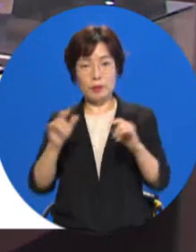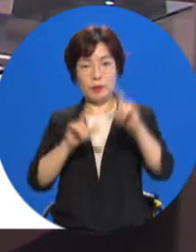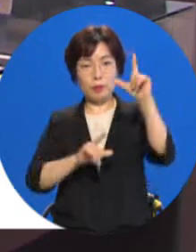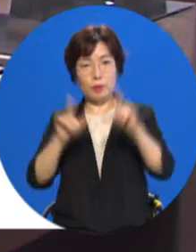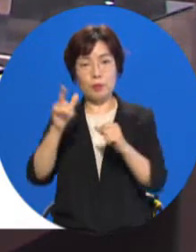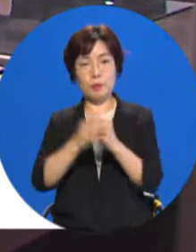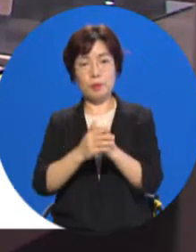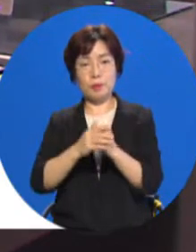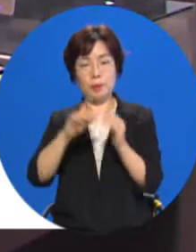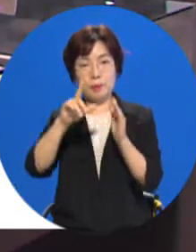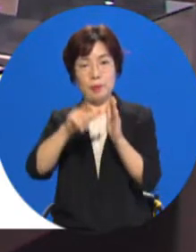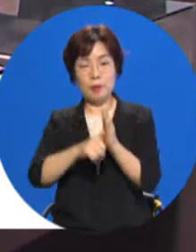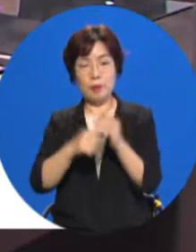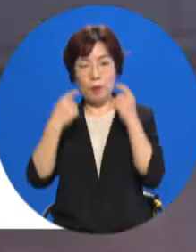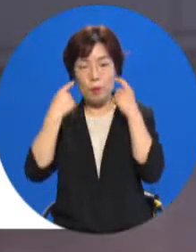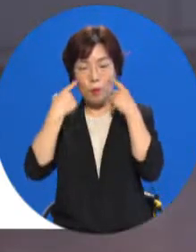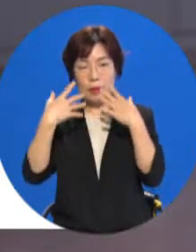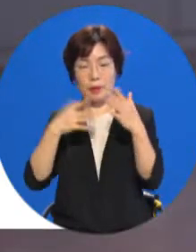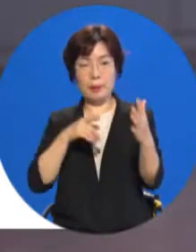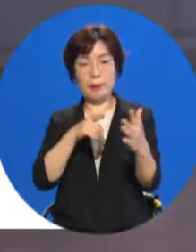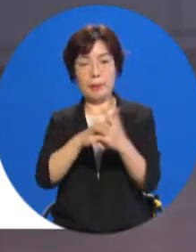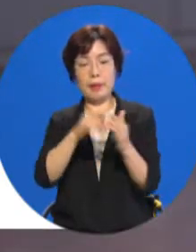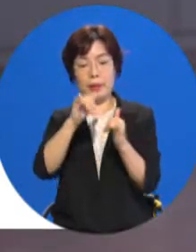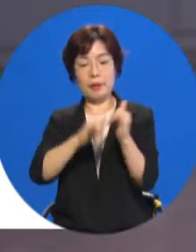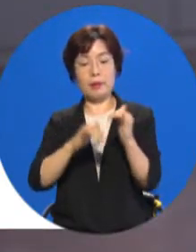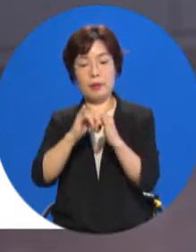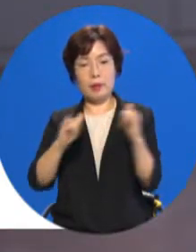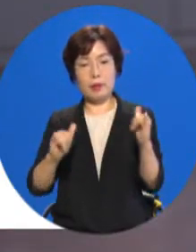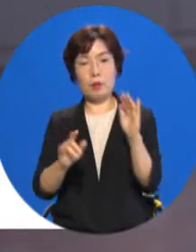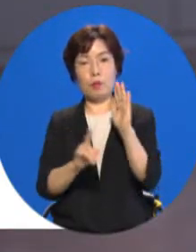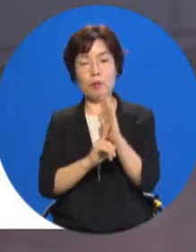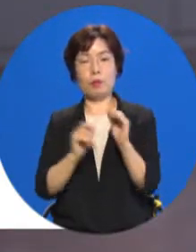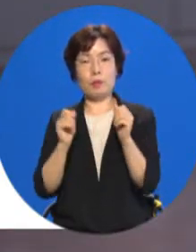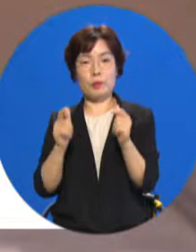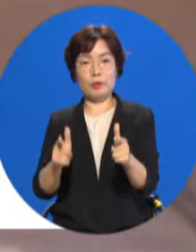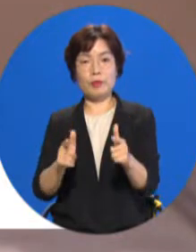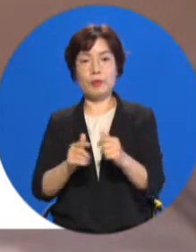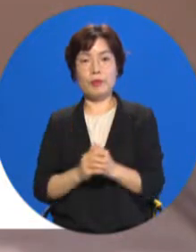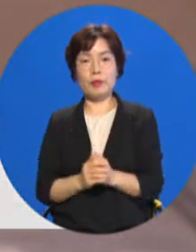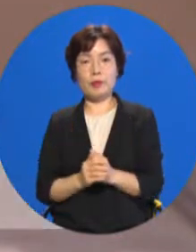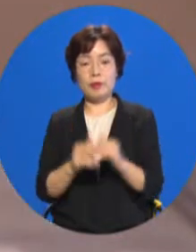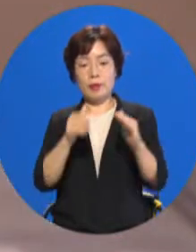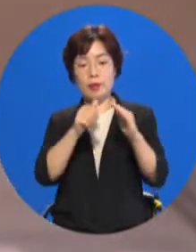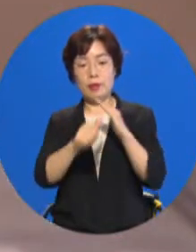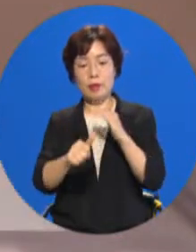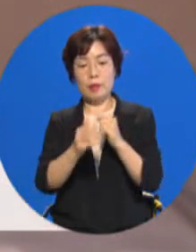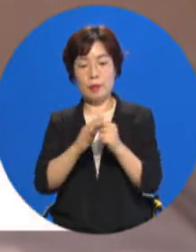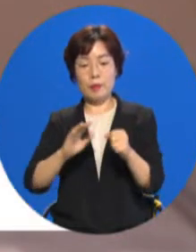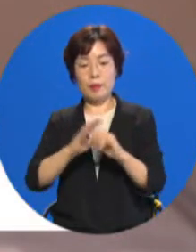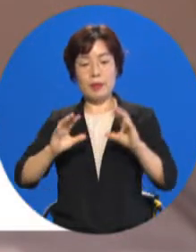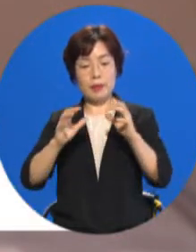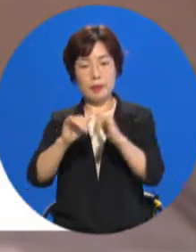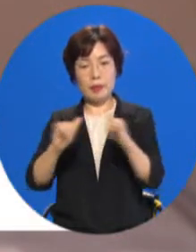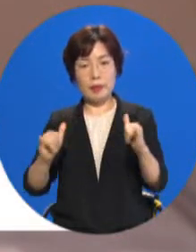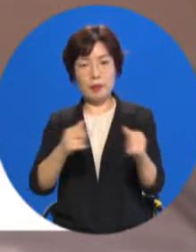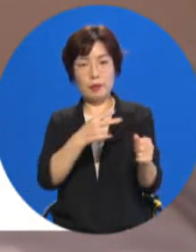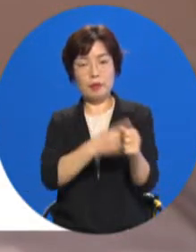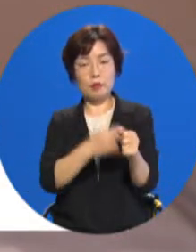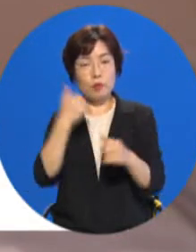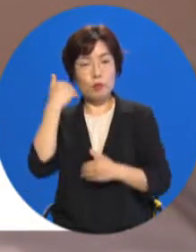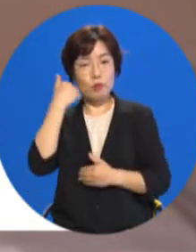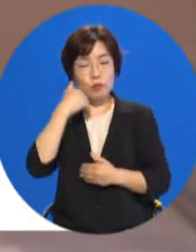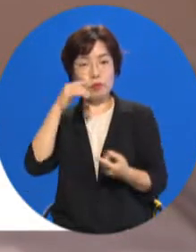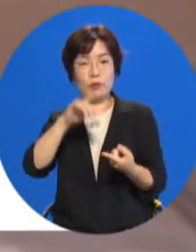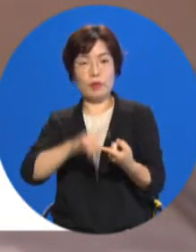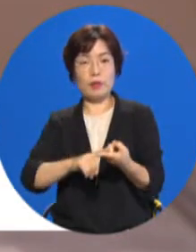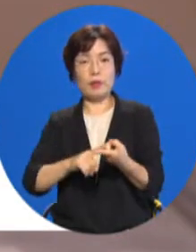시대를 정확히 읽어냈던 역사가의 모습도 알릴 수 있는 계기가 마련됐습니다. 대표적인 우국지사이신 매천 선생님이 어떤